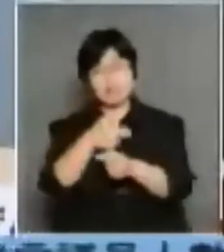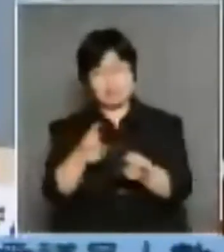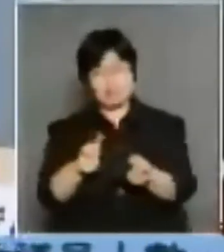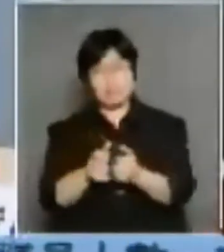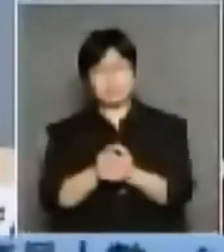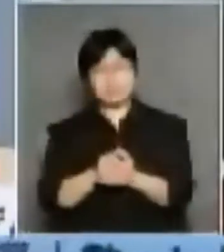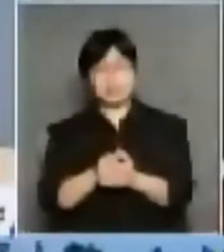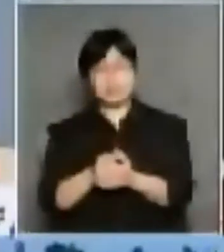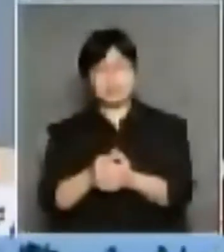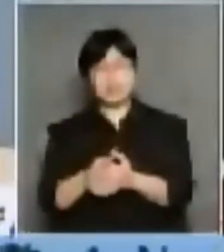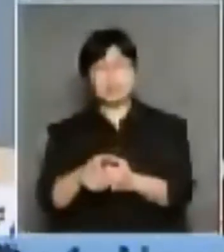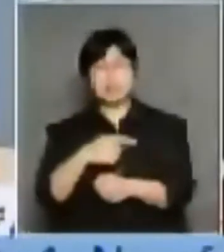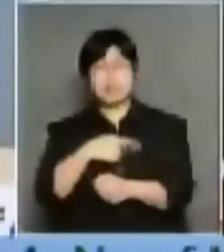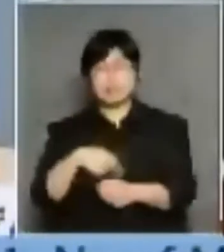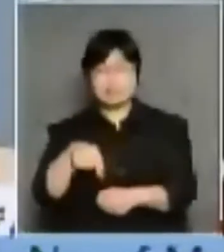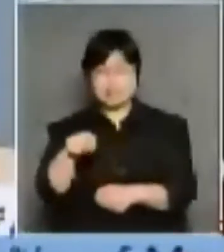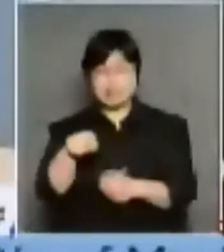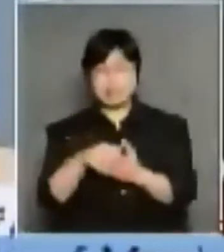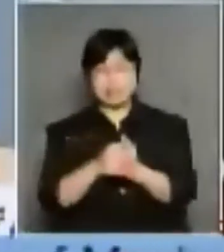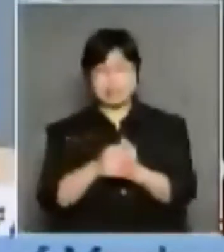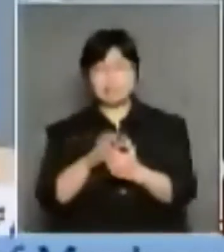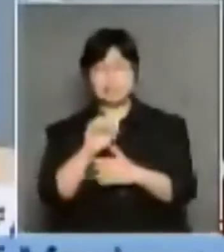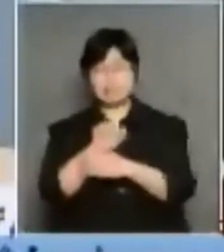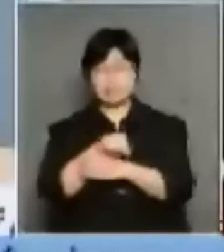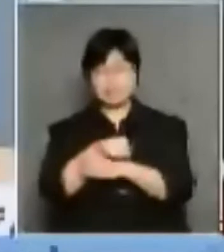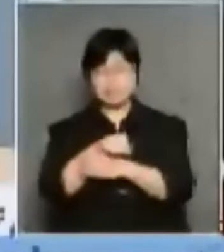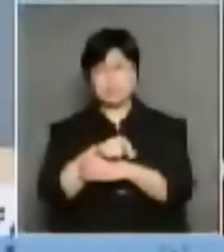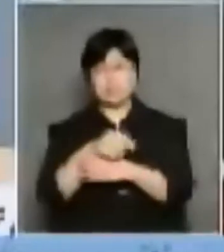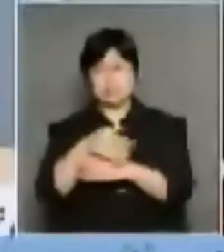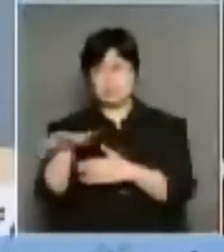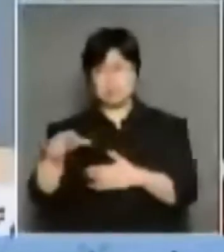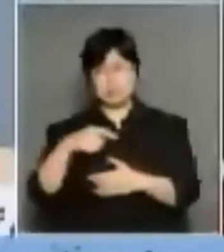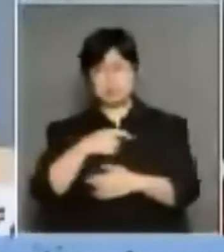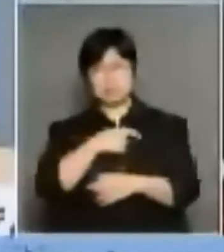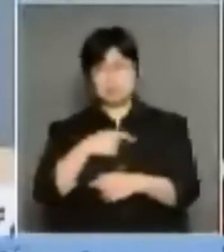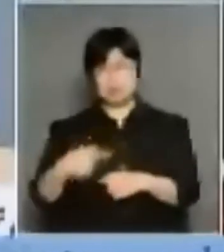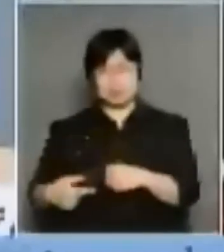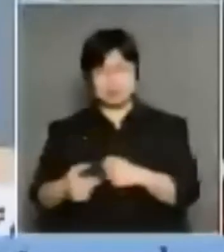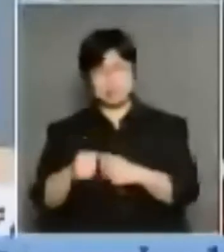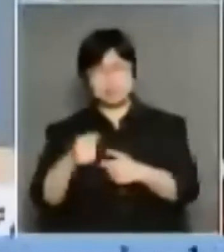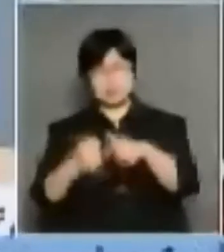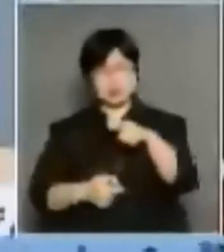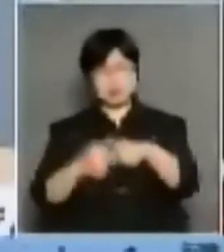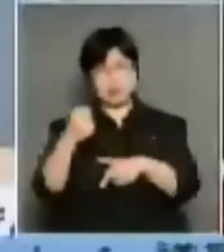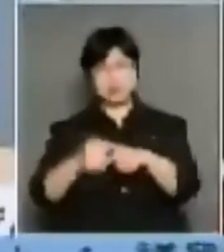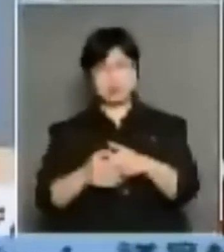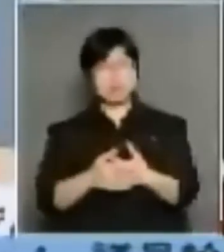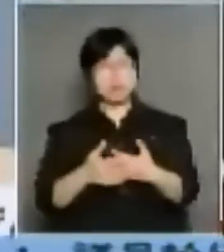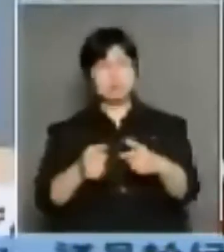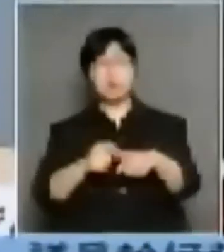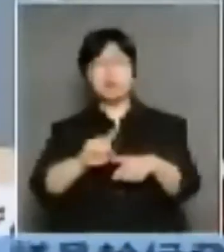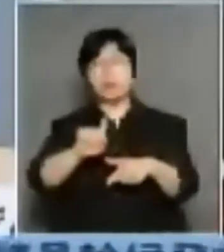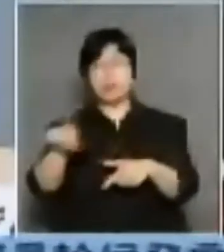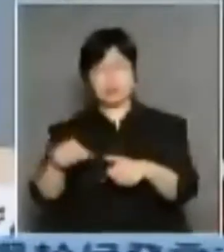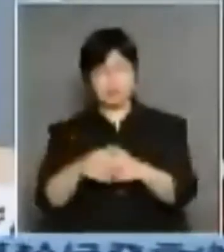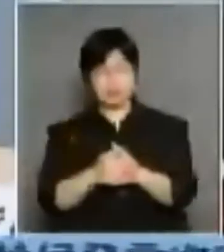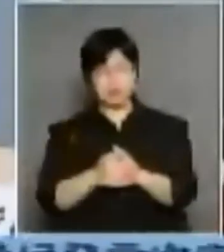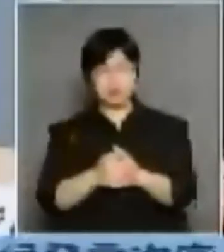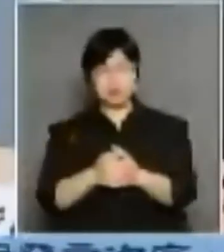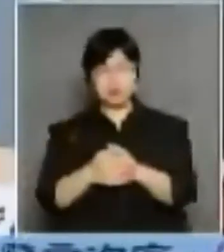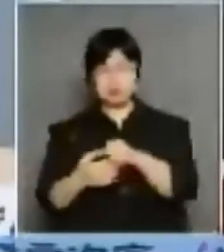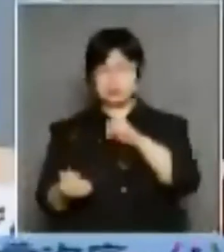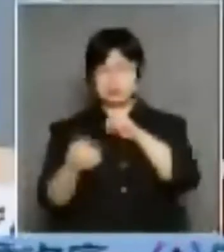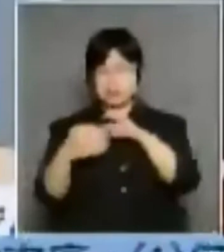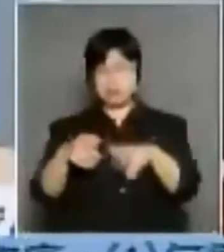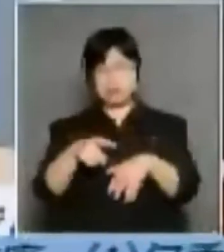說議員啊，我答應你咪對其他議員不公平，我說有什麼不公平啊？他說我跟他談了，他們